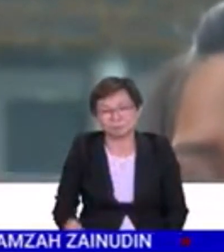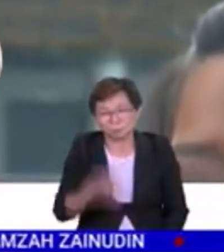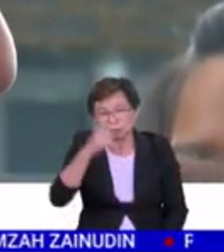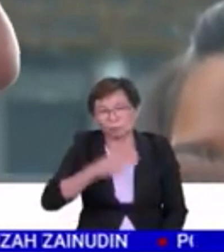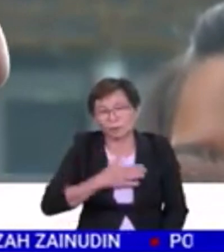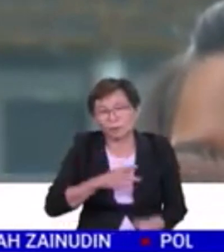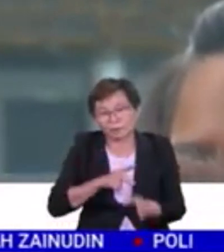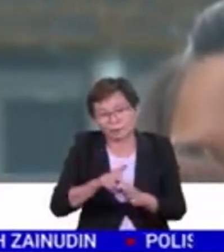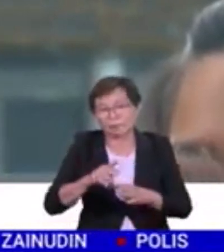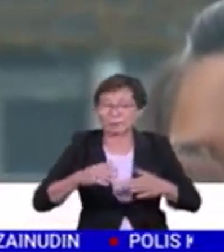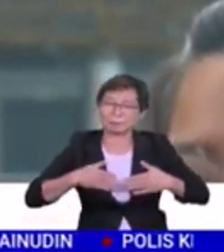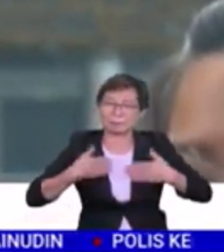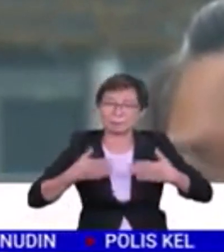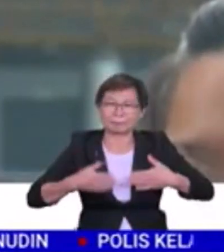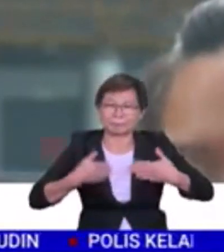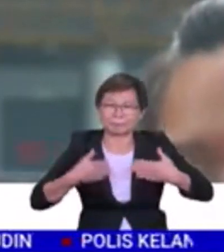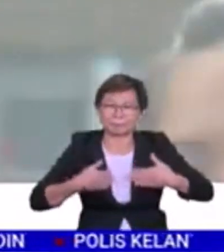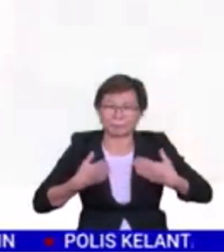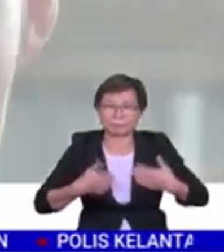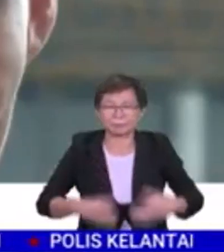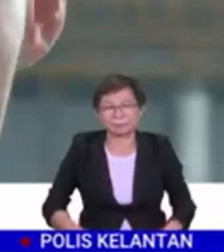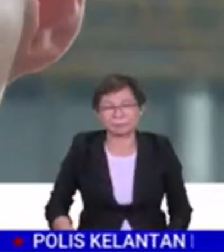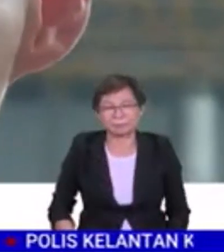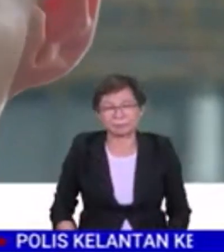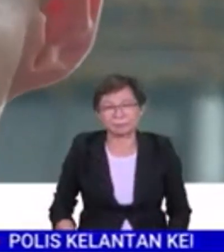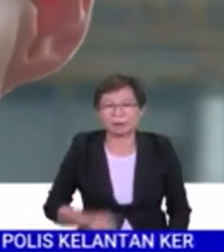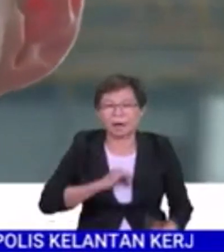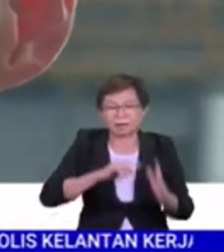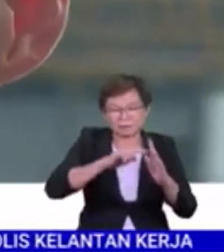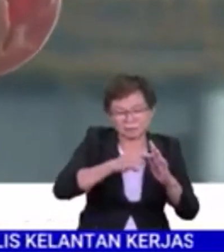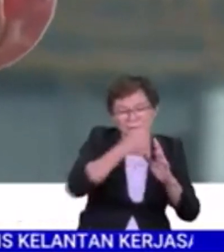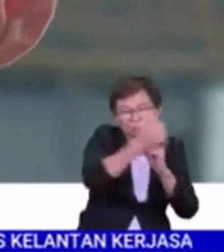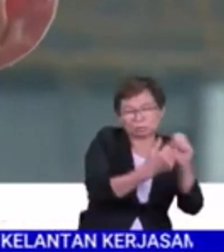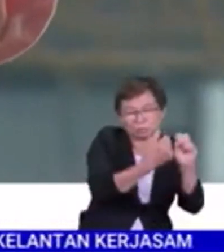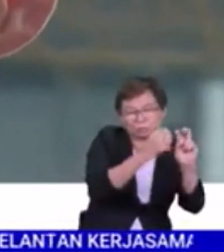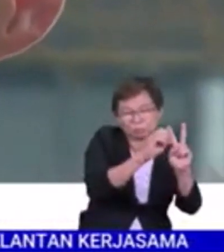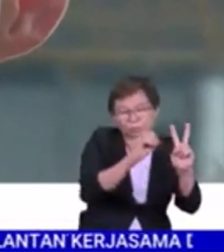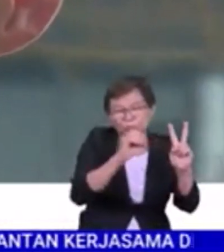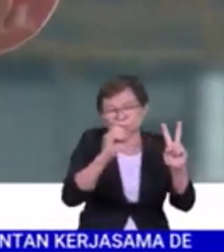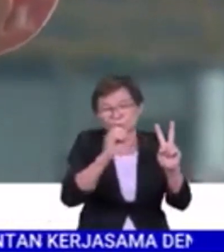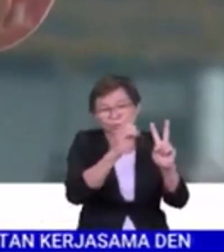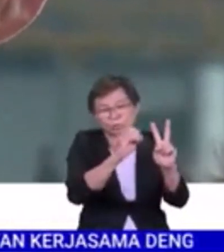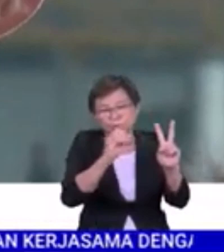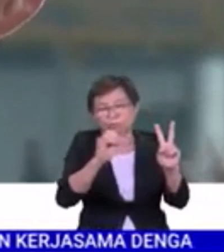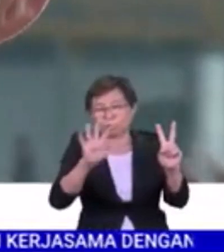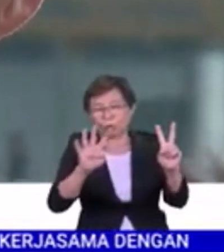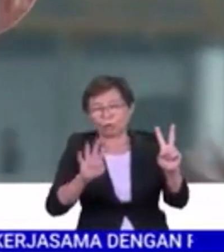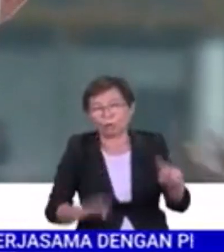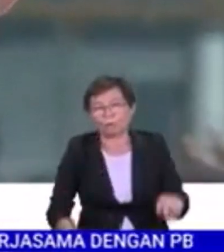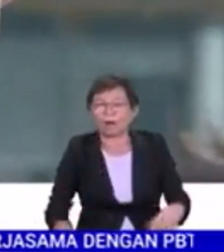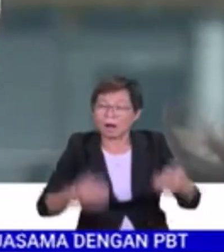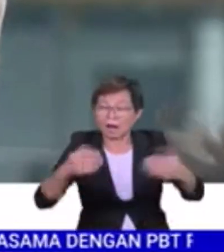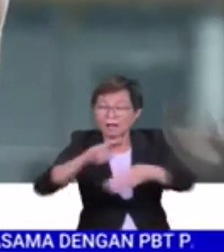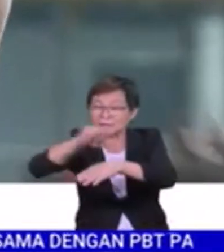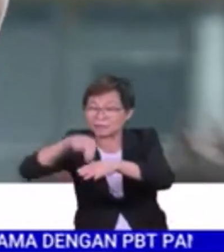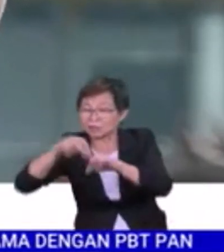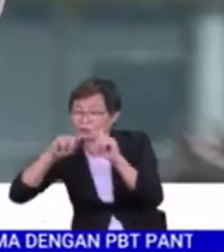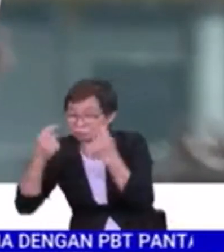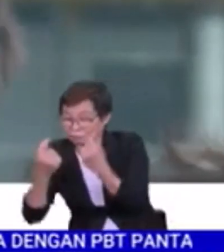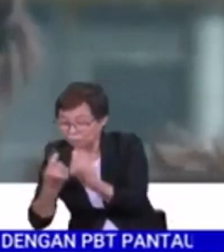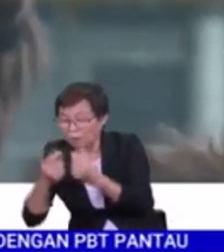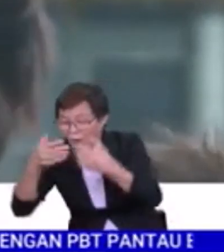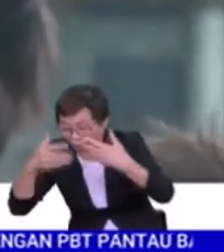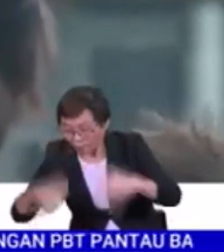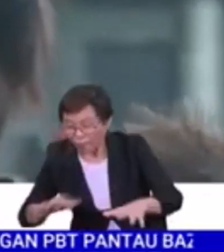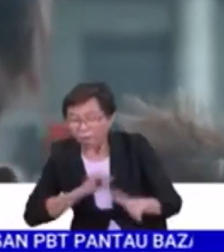I have very happy lah with this team. I started 2004 dekat national teams.